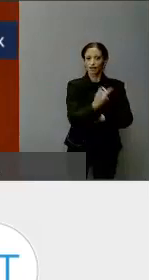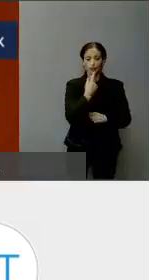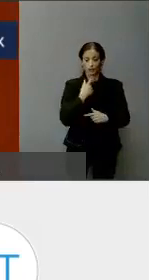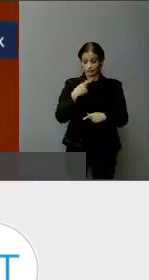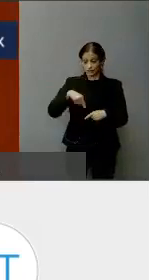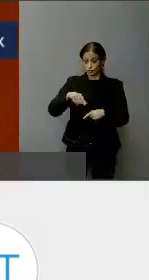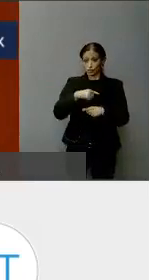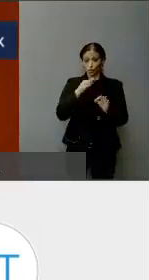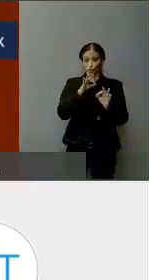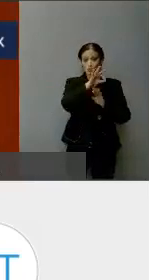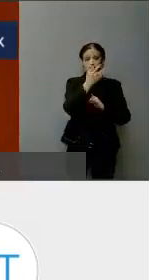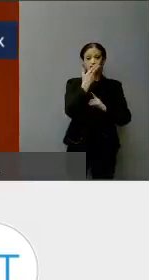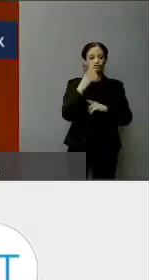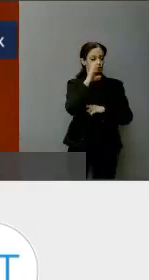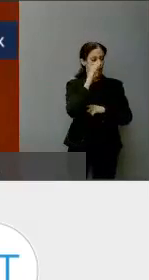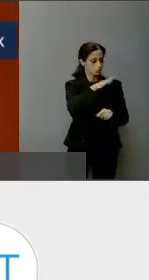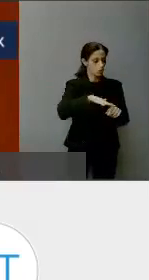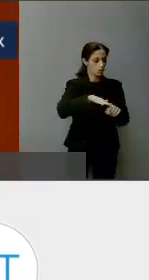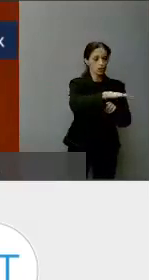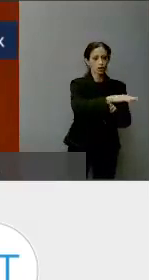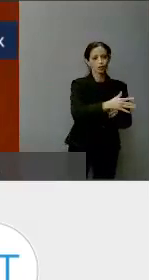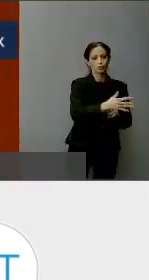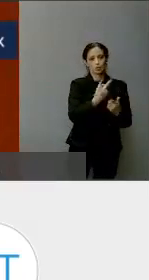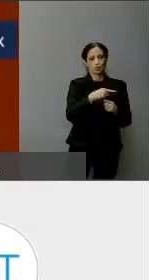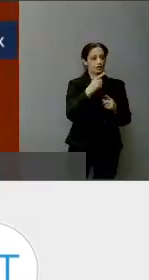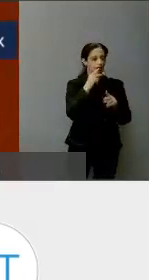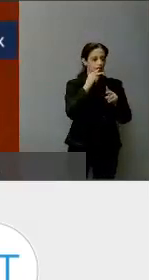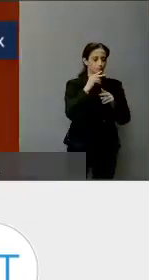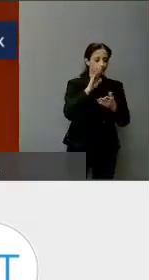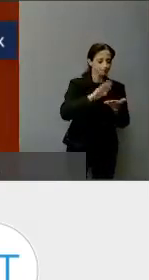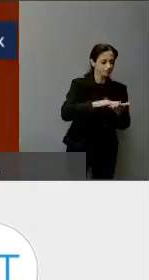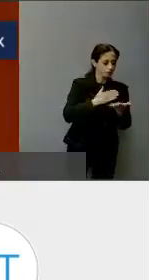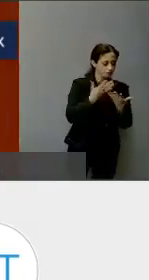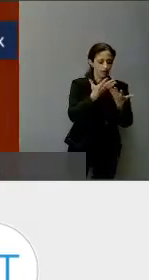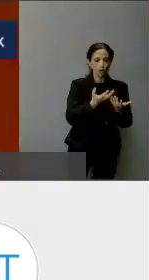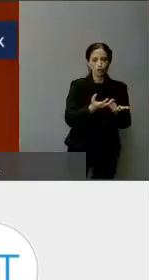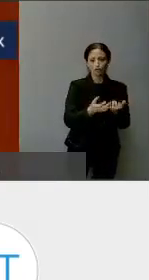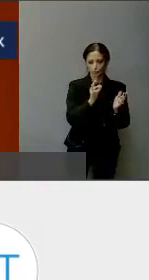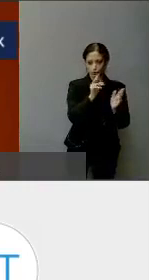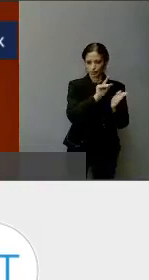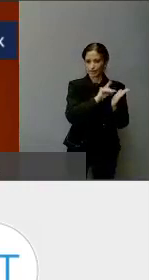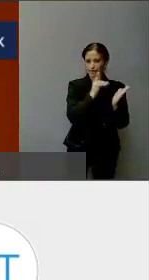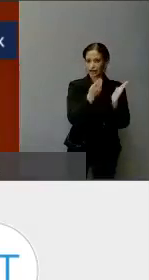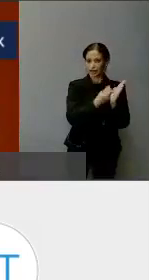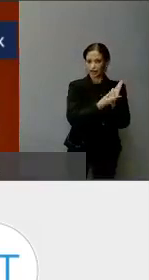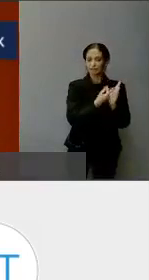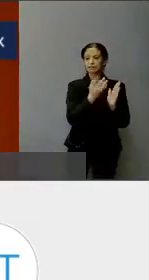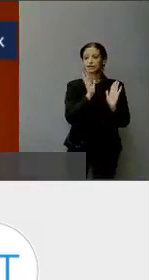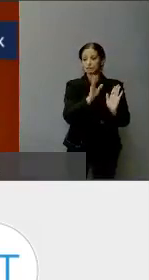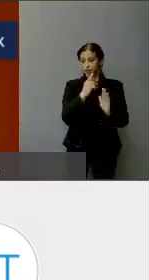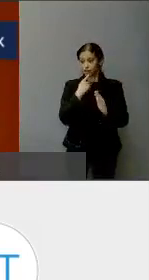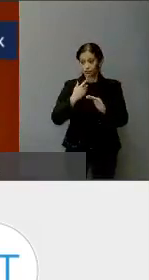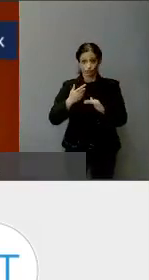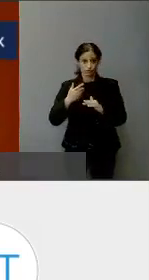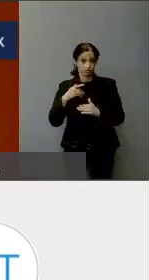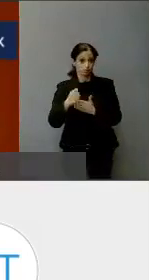proprio di analizzare i contenuti della delibera ma anche delle osservazioni della soprintendenza e quindi